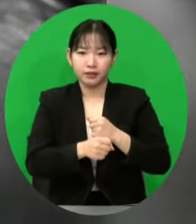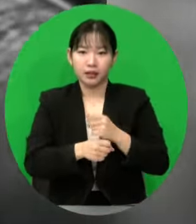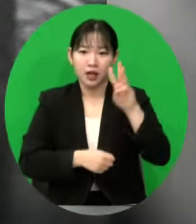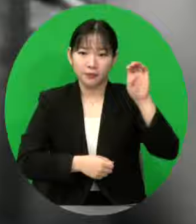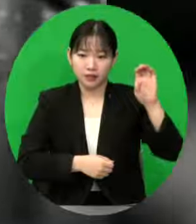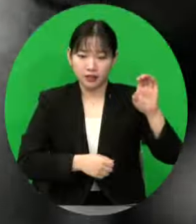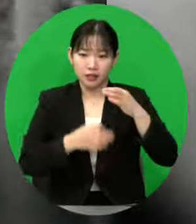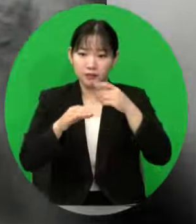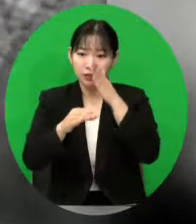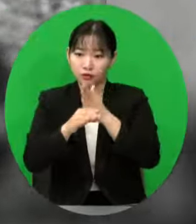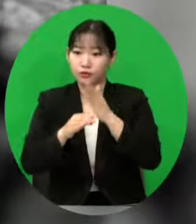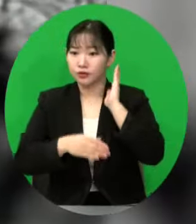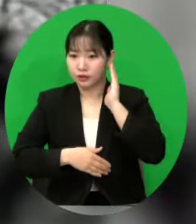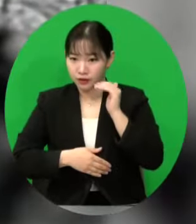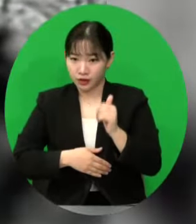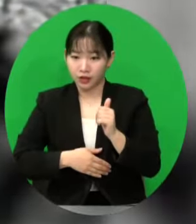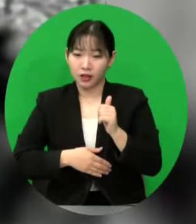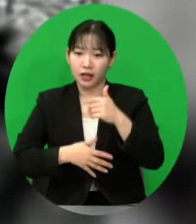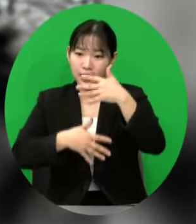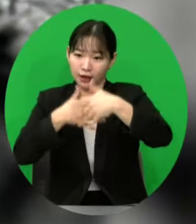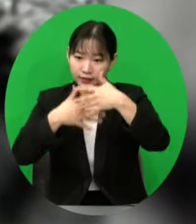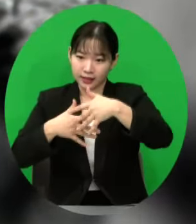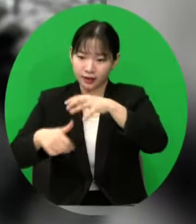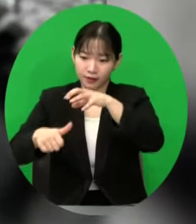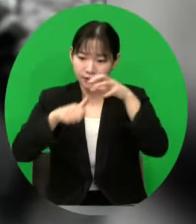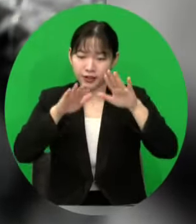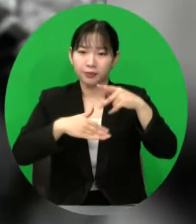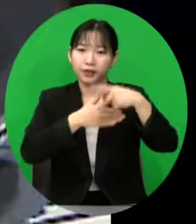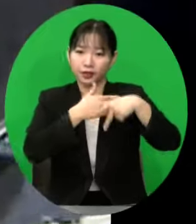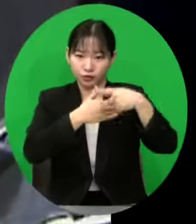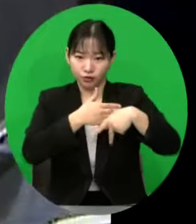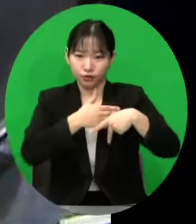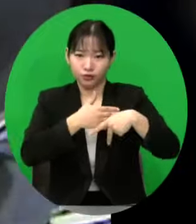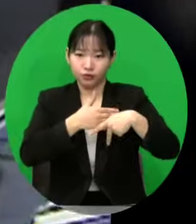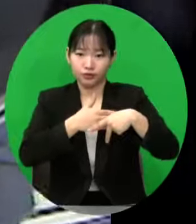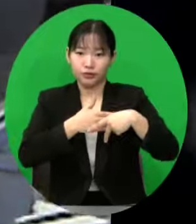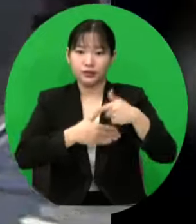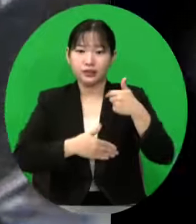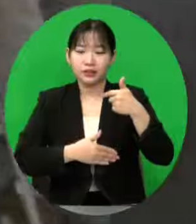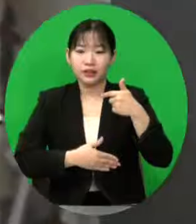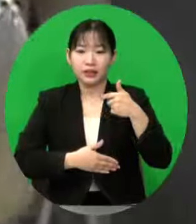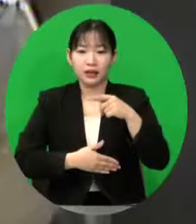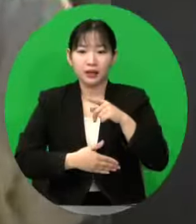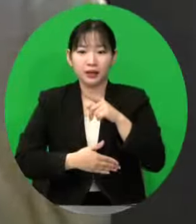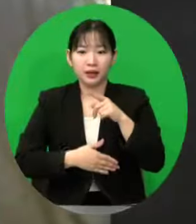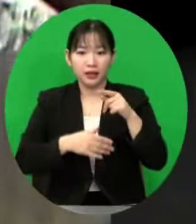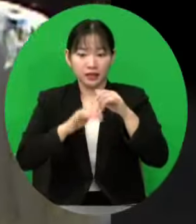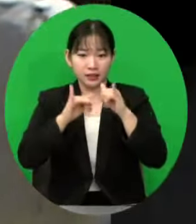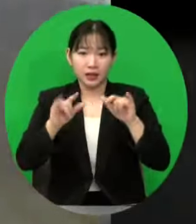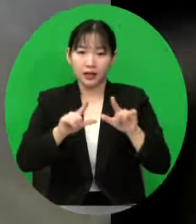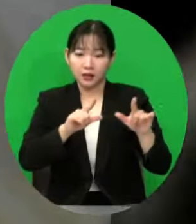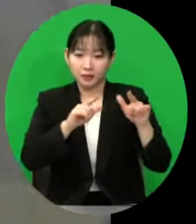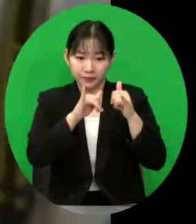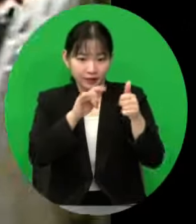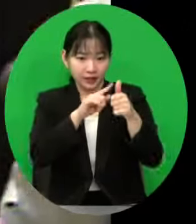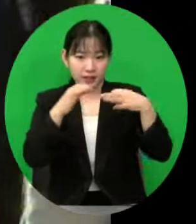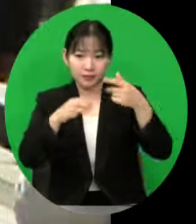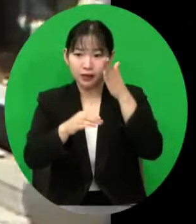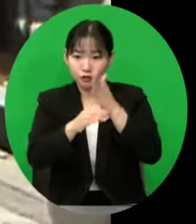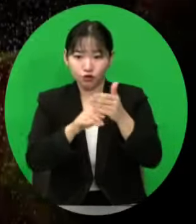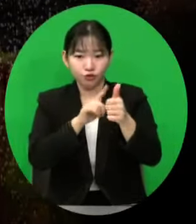MBC와 김대중 도서관이 소장한 아카이브 영상 자료를 활용한 이번 다큐는 내레이션 없이 인간 김대중을 다각도로 조명해 차별성을